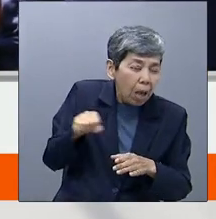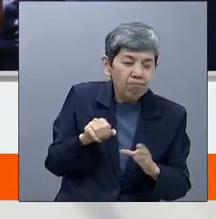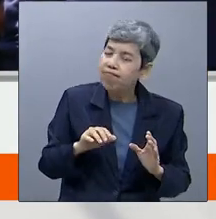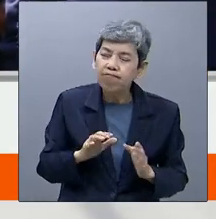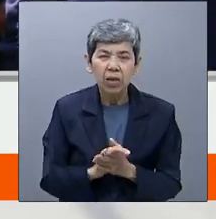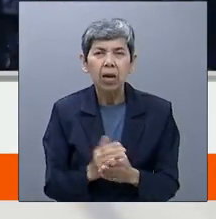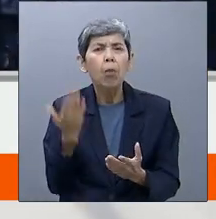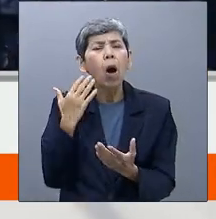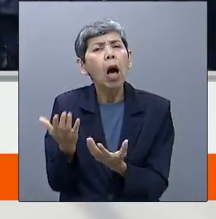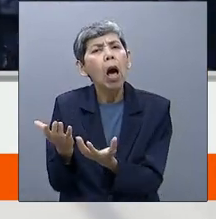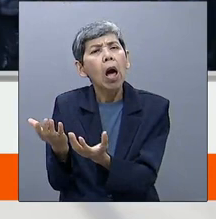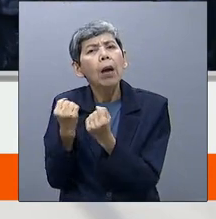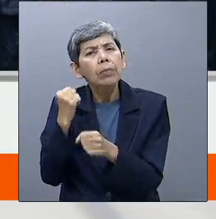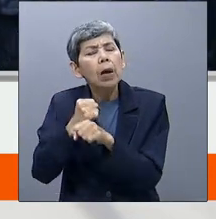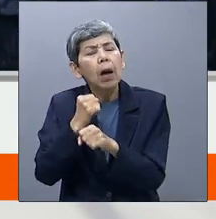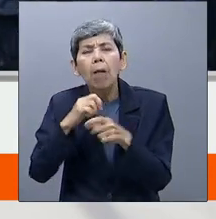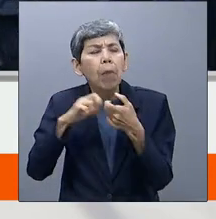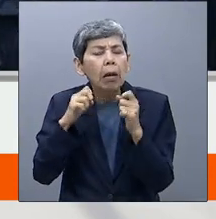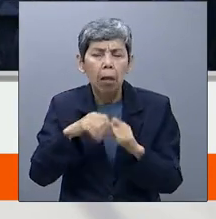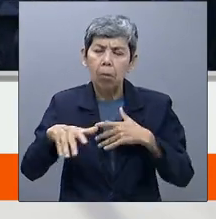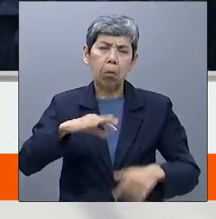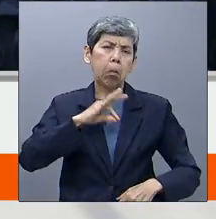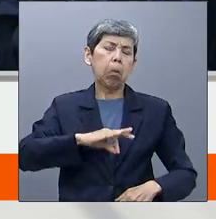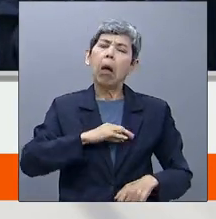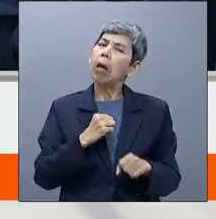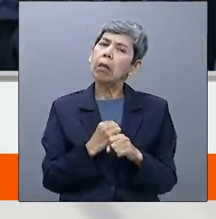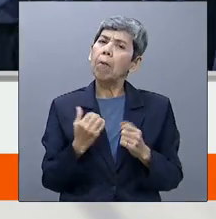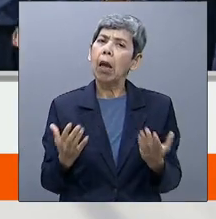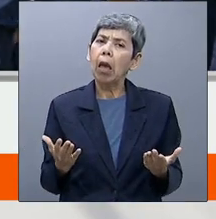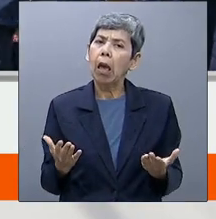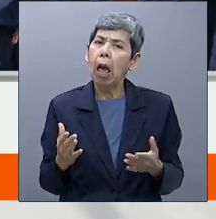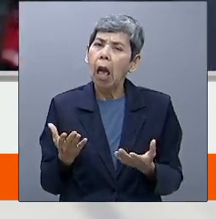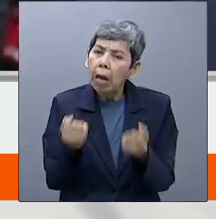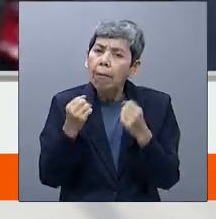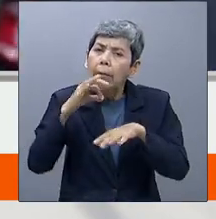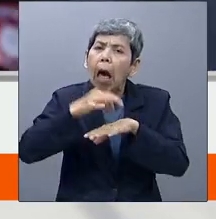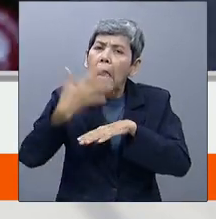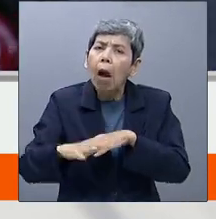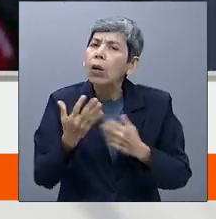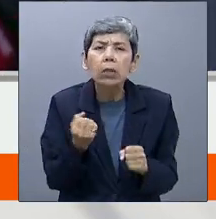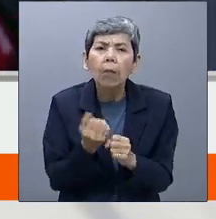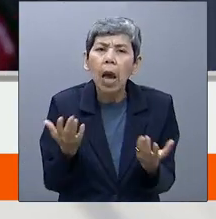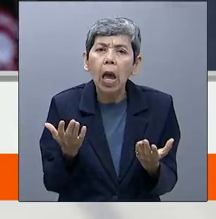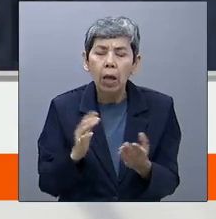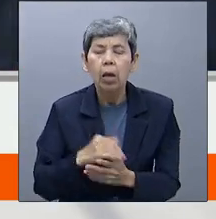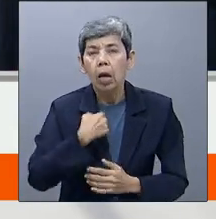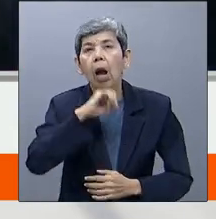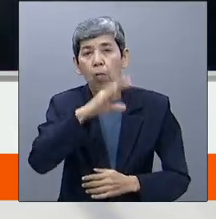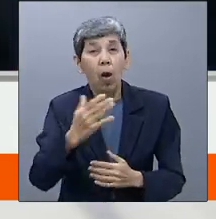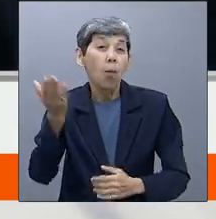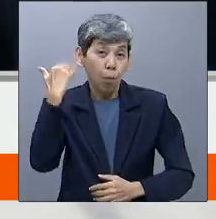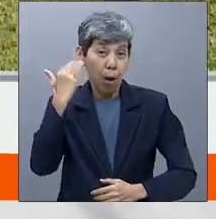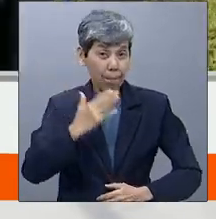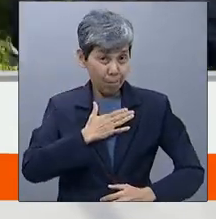วที่รับไปแล้วแล้วมีข้อครหาจะทำยังไงล่ะคะเนี่ย อย่างเนี้ยนะก็จะเรียนอีกนิดนึงว่ายิ่งสมัยผมเนี่